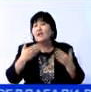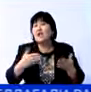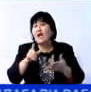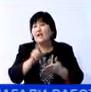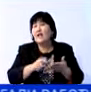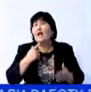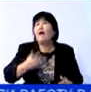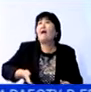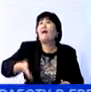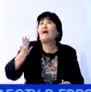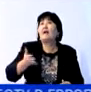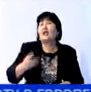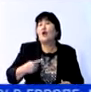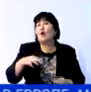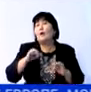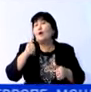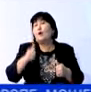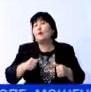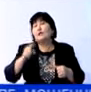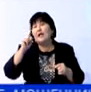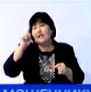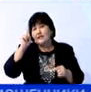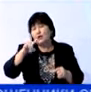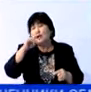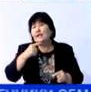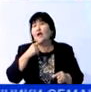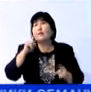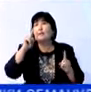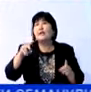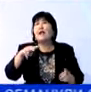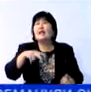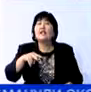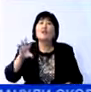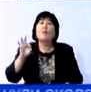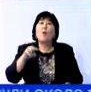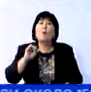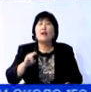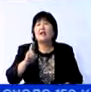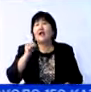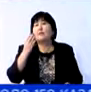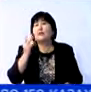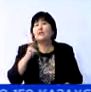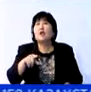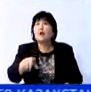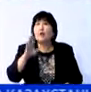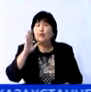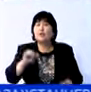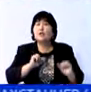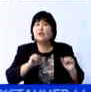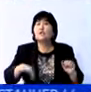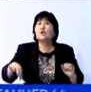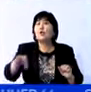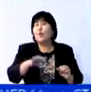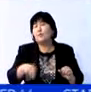в ораторском мастерстве. По итогам конкурса знатоком казахского языка был признан Латиф Умар из Кармакшинского района. Он и будет защищать честь